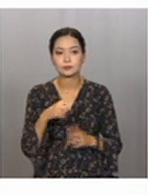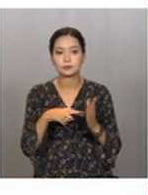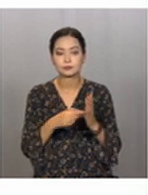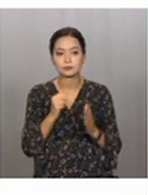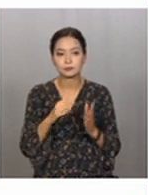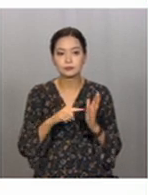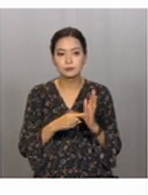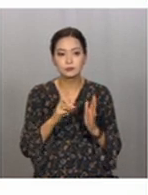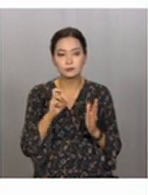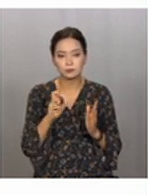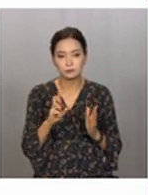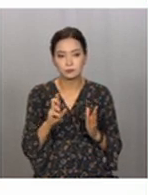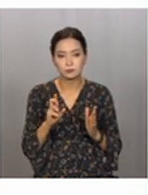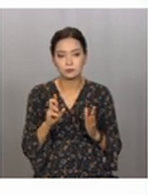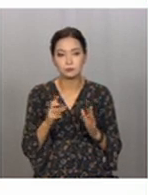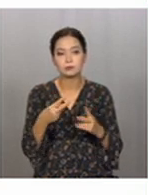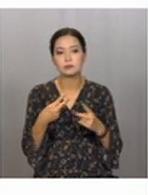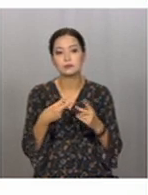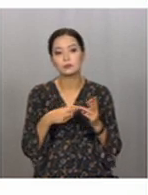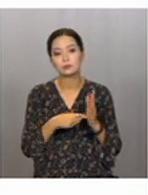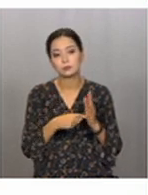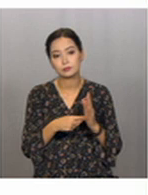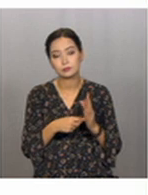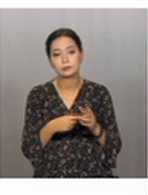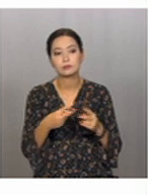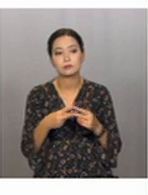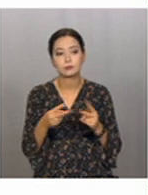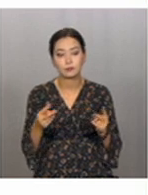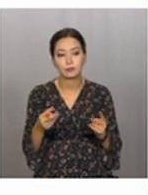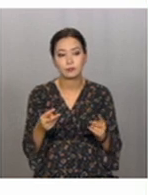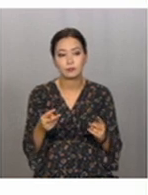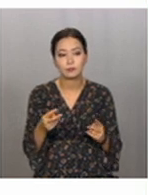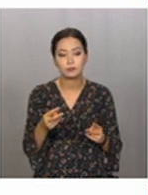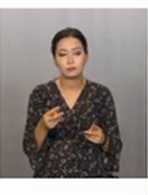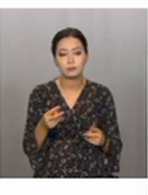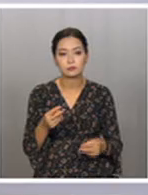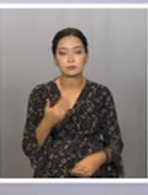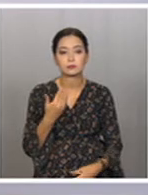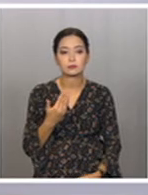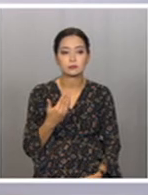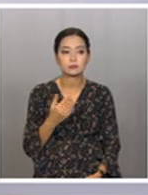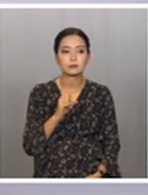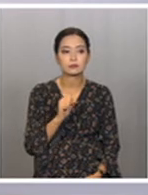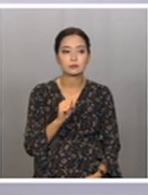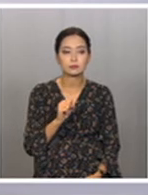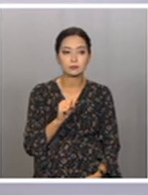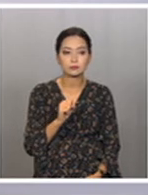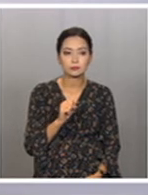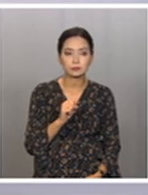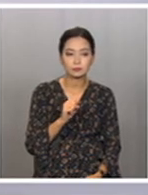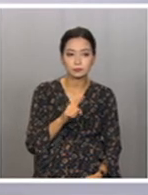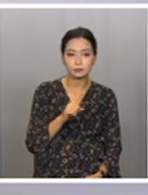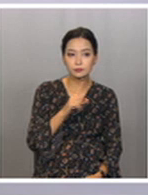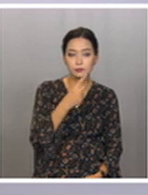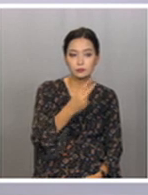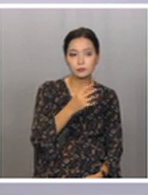А вектор мен Б векторының скаляр көбейтіндісі. Ол тең біз скаляр квадратымыз мына А